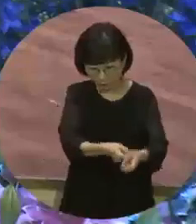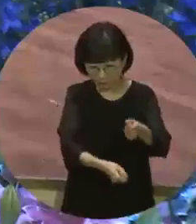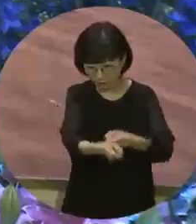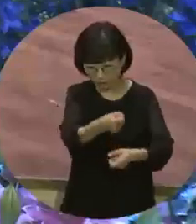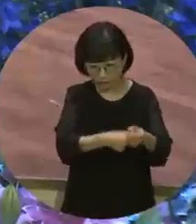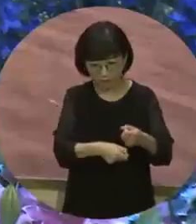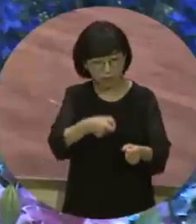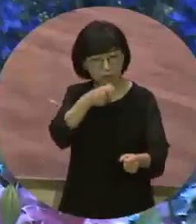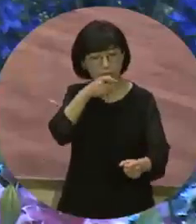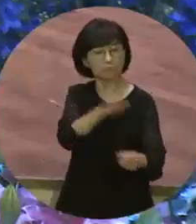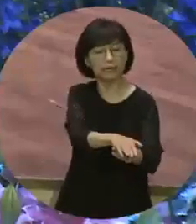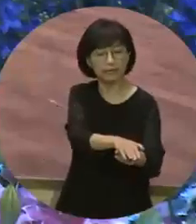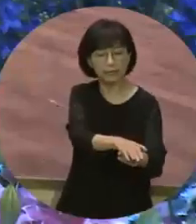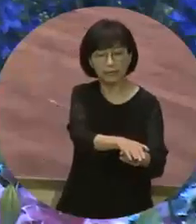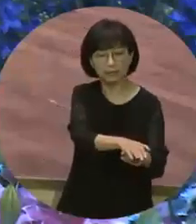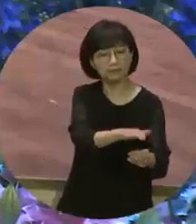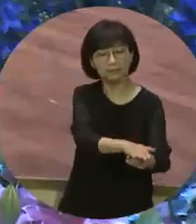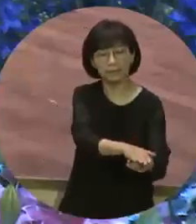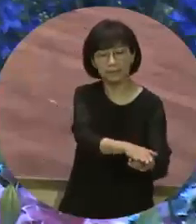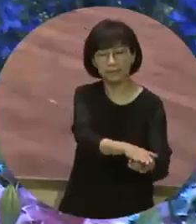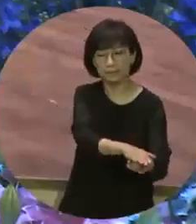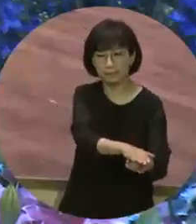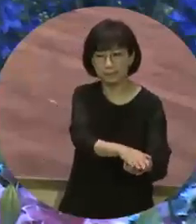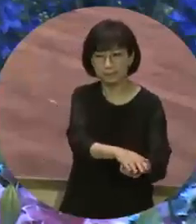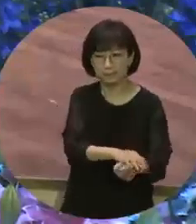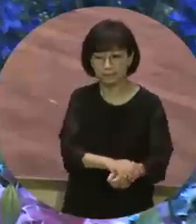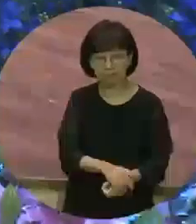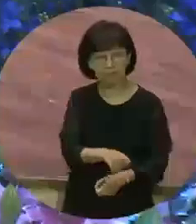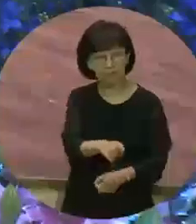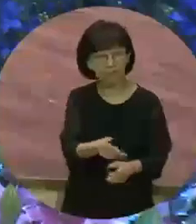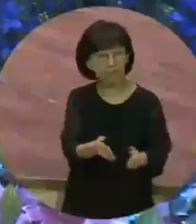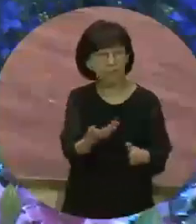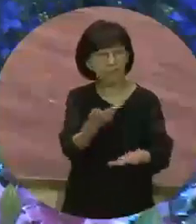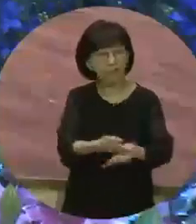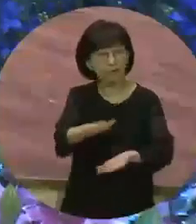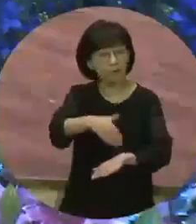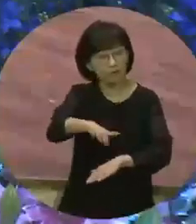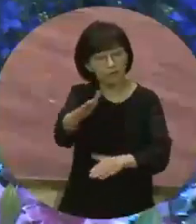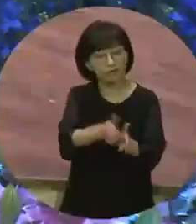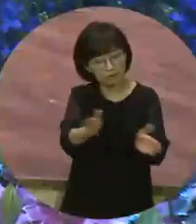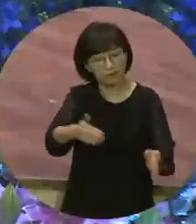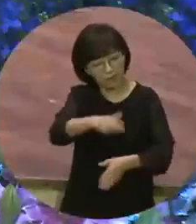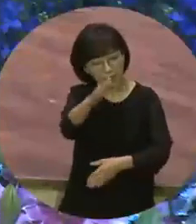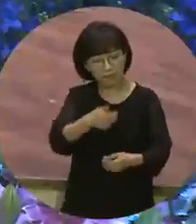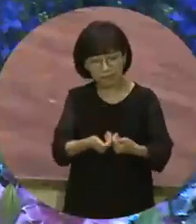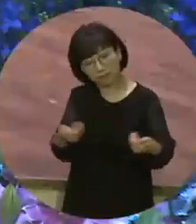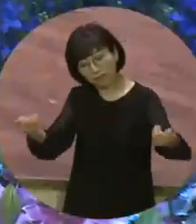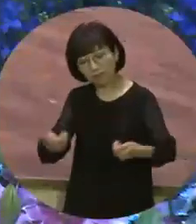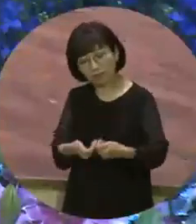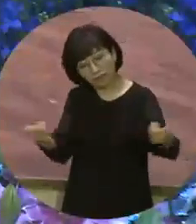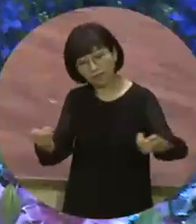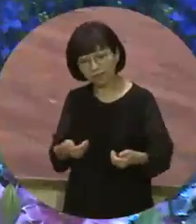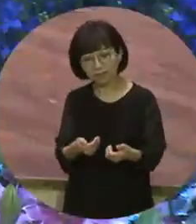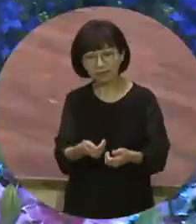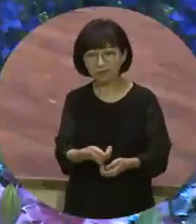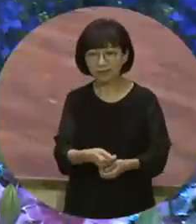블레셋 왕인 이 아비멜렉이 이삭에게 이 땅 떠나라. 우리 땅 떠나.